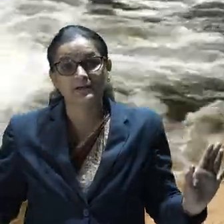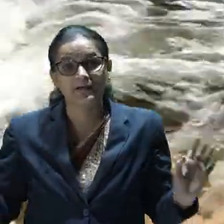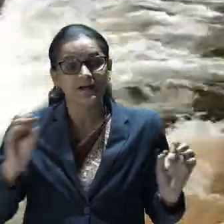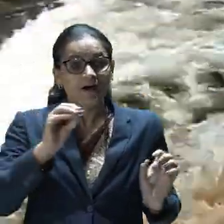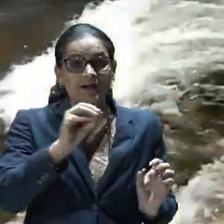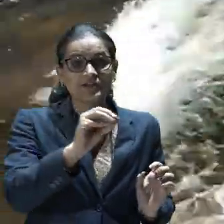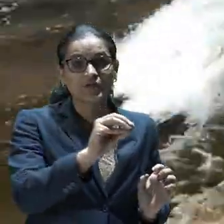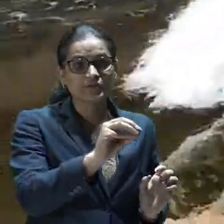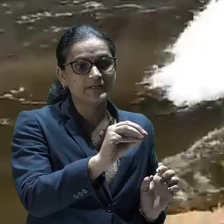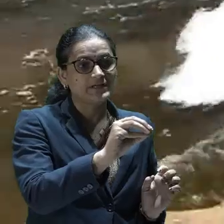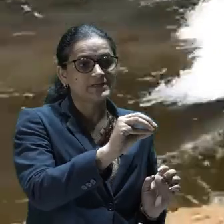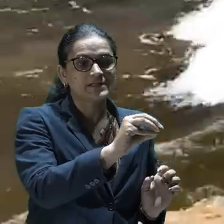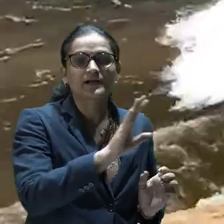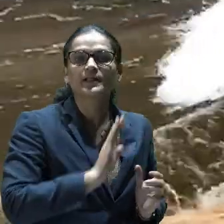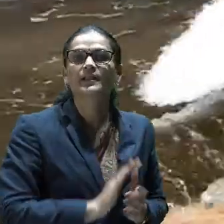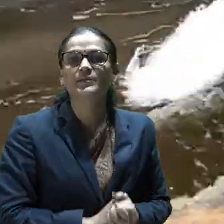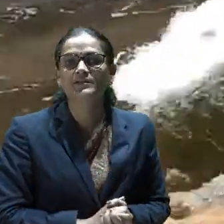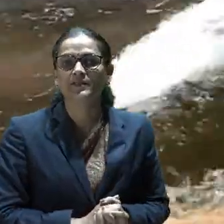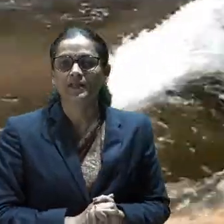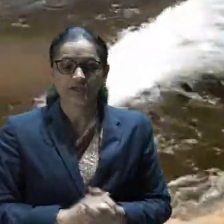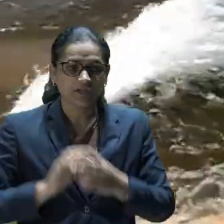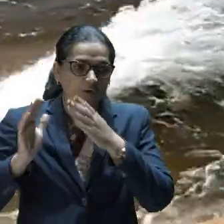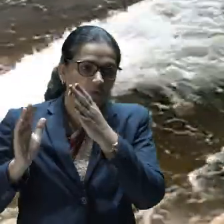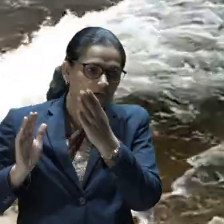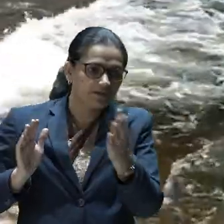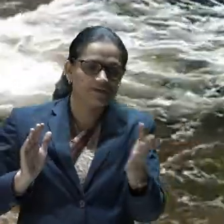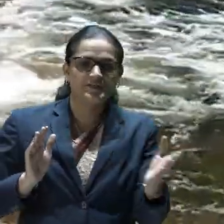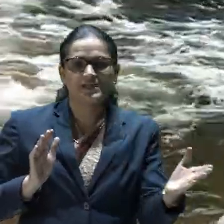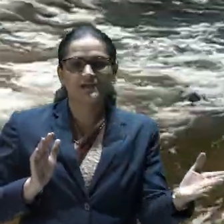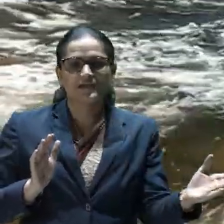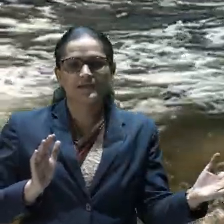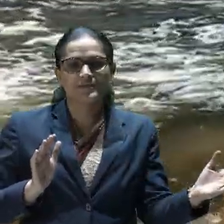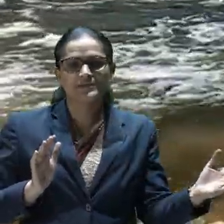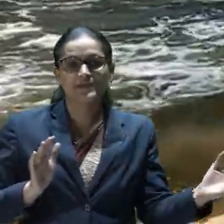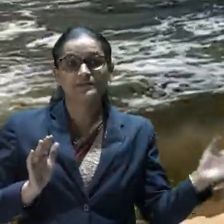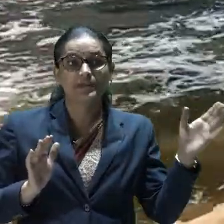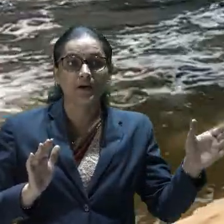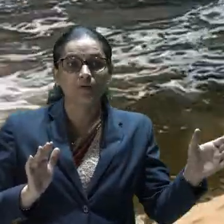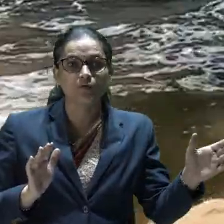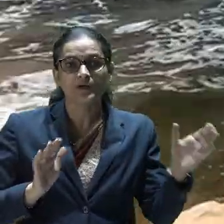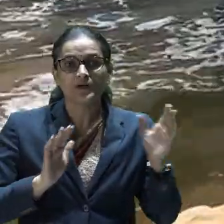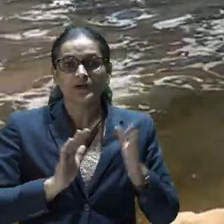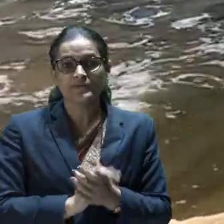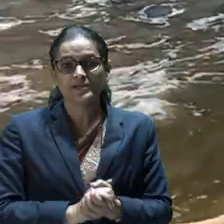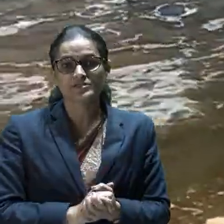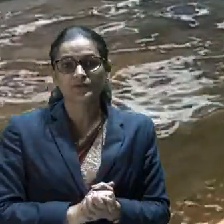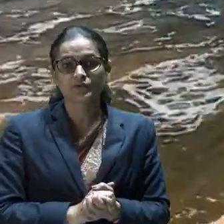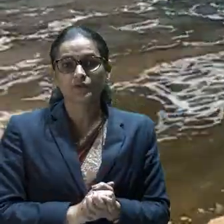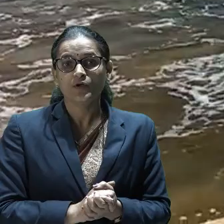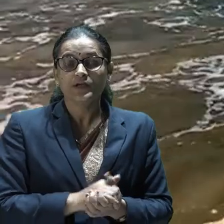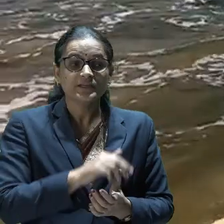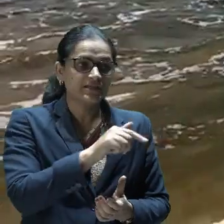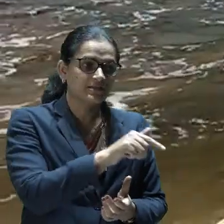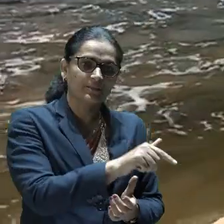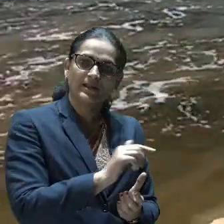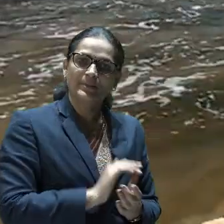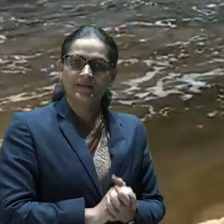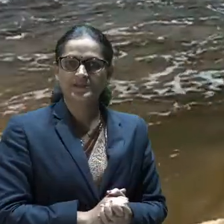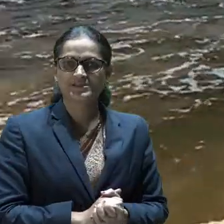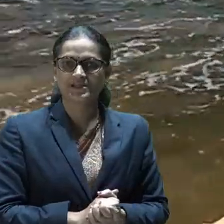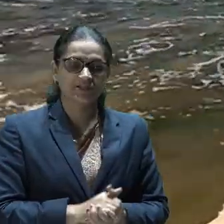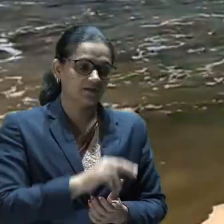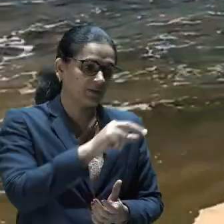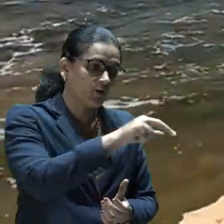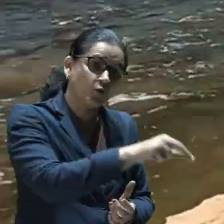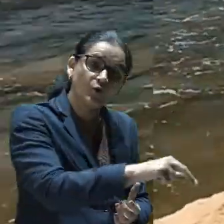पार करते आणि शेवटी सागराला मिळते. ज्या ओढीनं नदी सागराला मिळते ते पाहून कवी असं म्हणतो की इथं मला